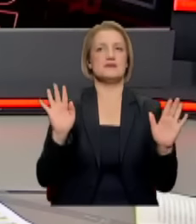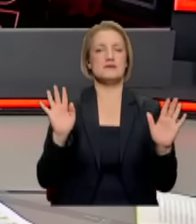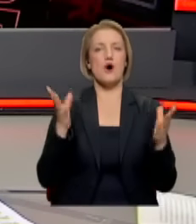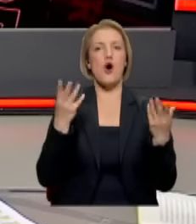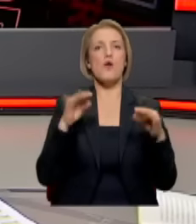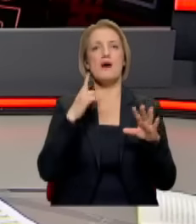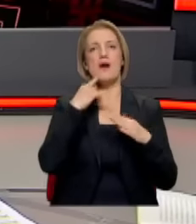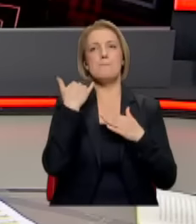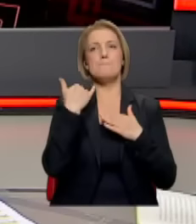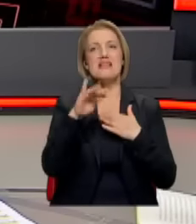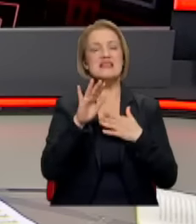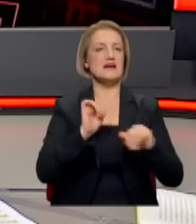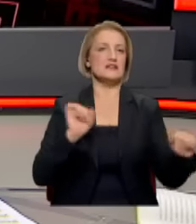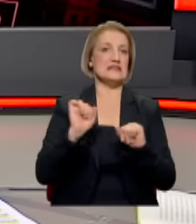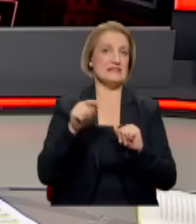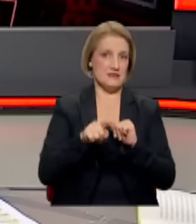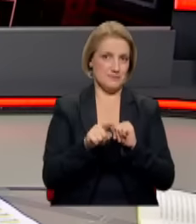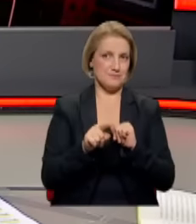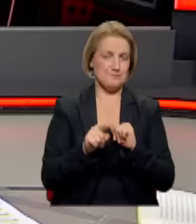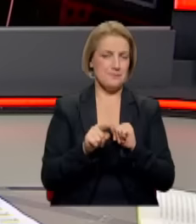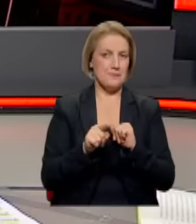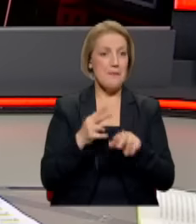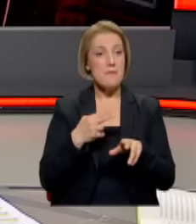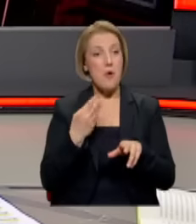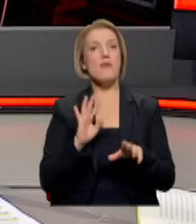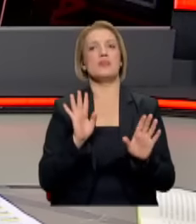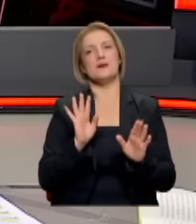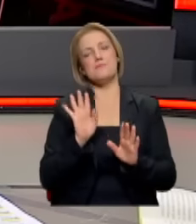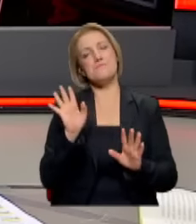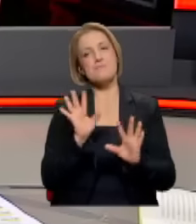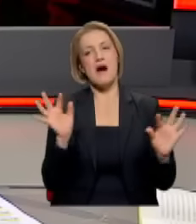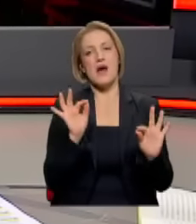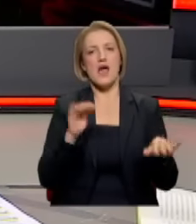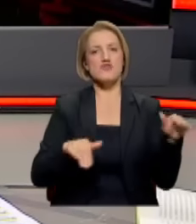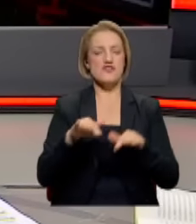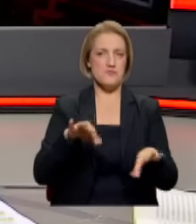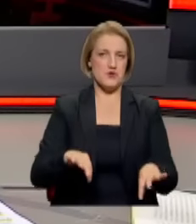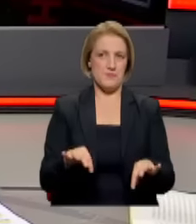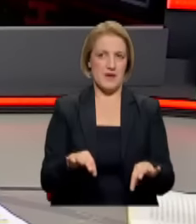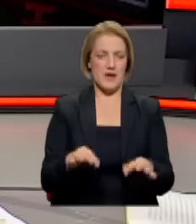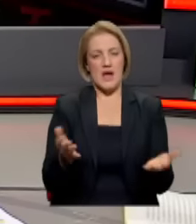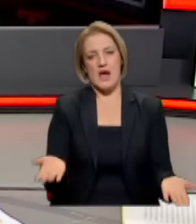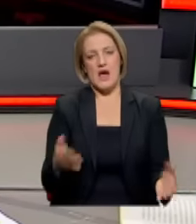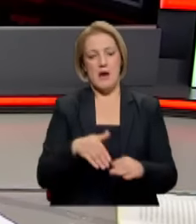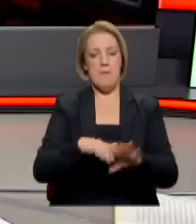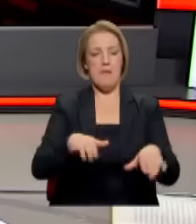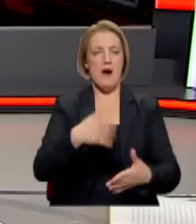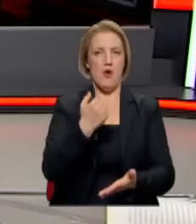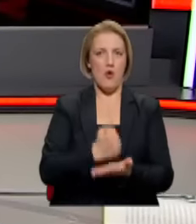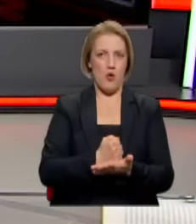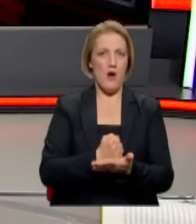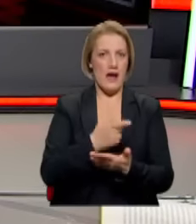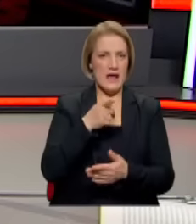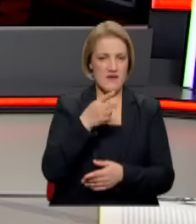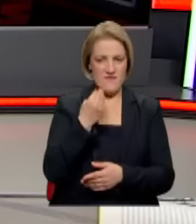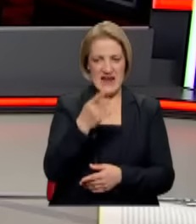olmadı millet Reaksiyon gösterdi Efendim sonra Erken seçim şimdi filan e meclis onayıyla meclis